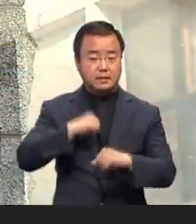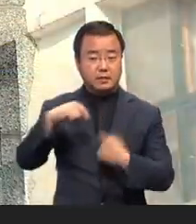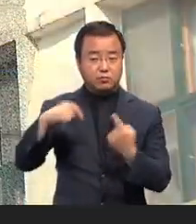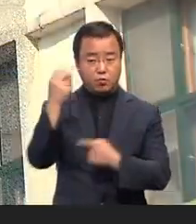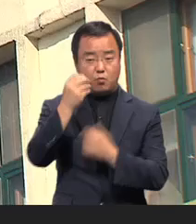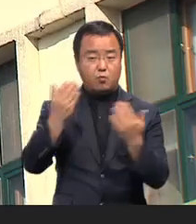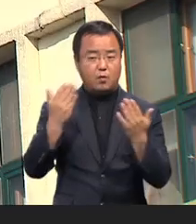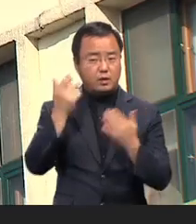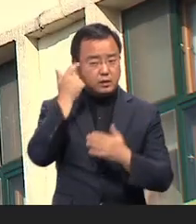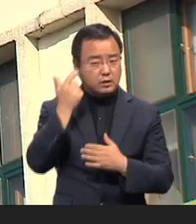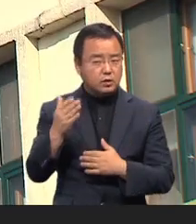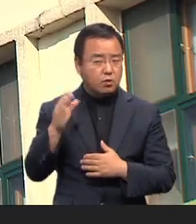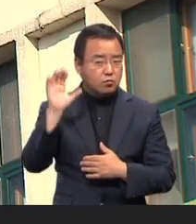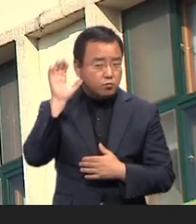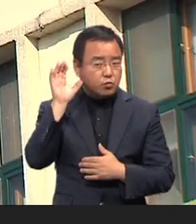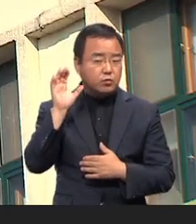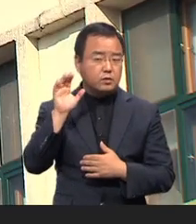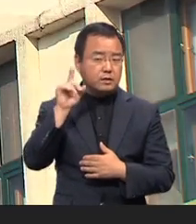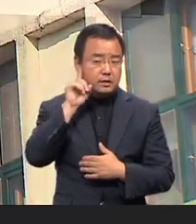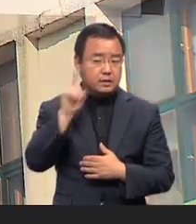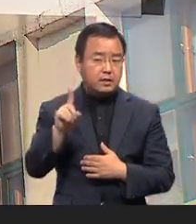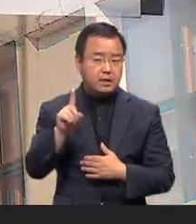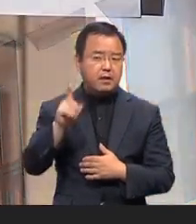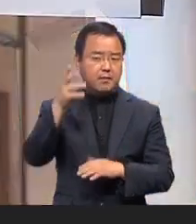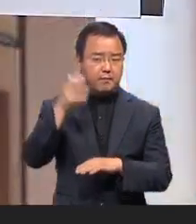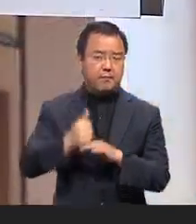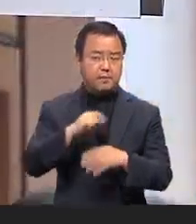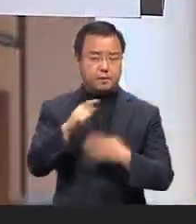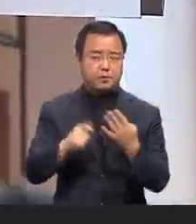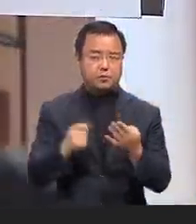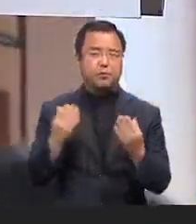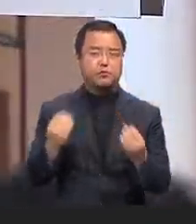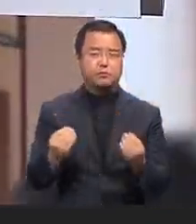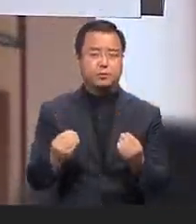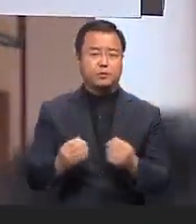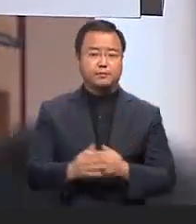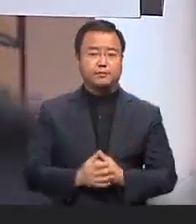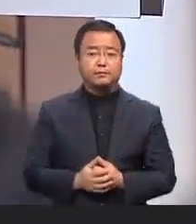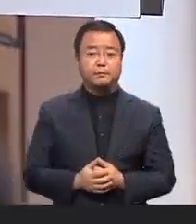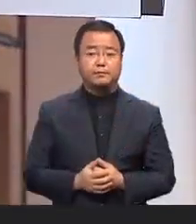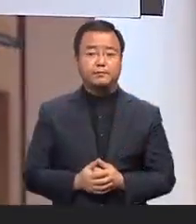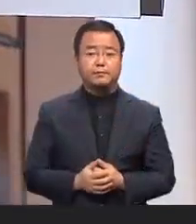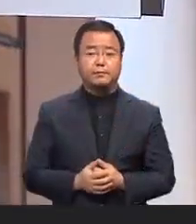내일 중앙고와 한대 부고를 끝으로 마무리됩니다. EBS 뉴스 황대현입니다.